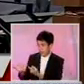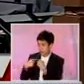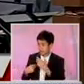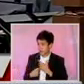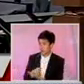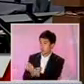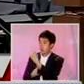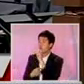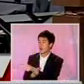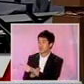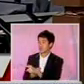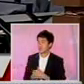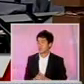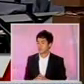tanong